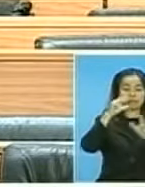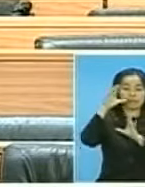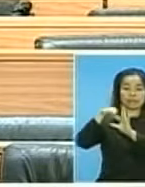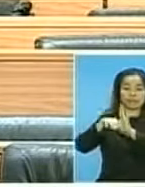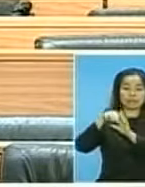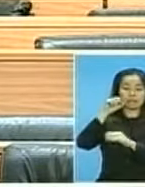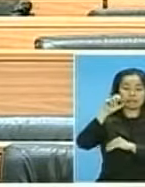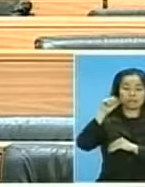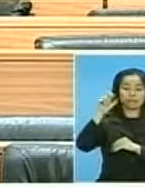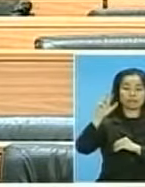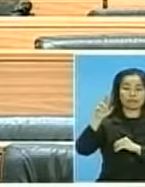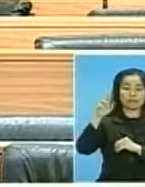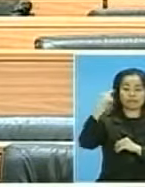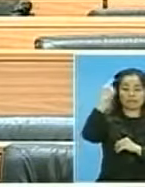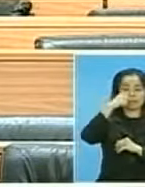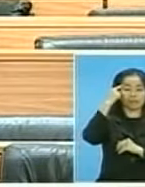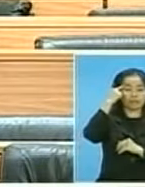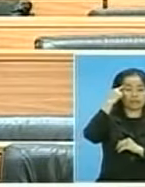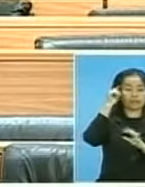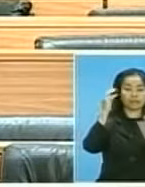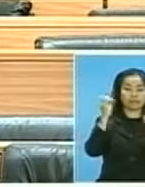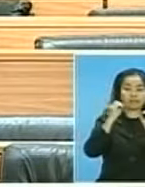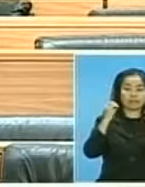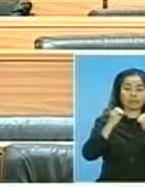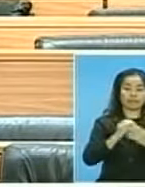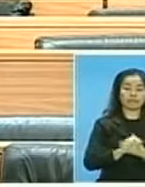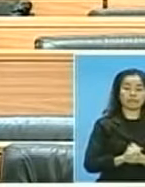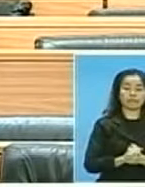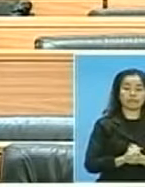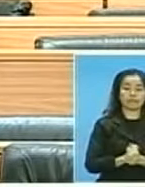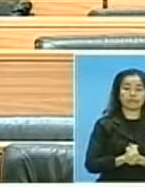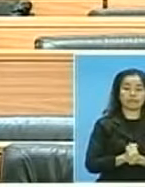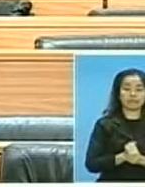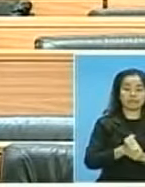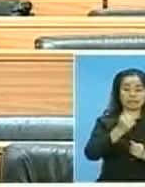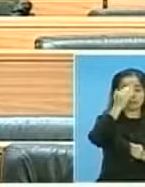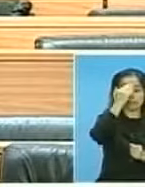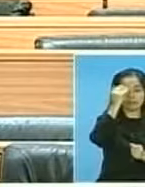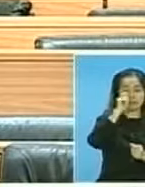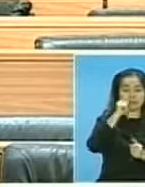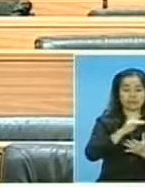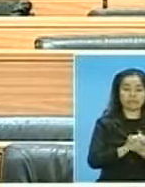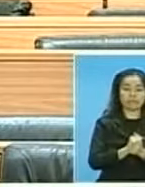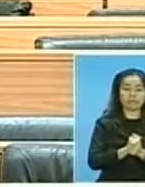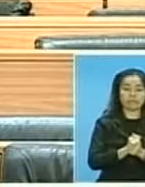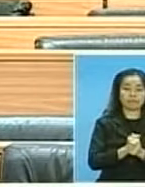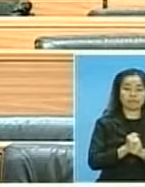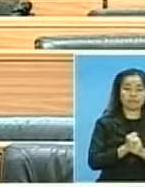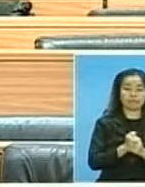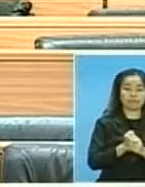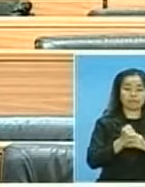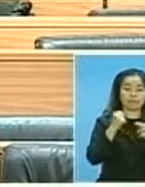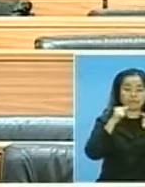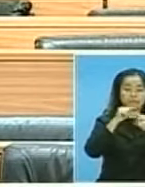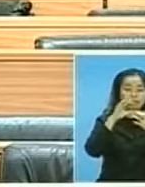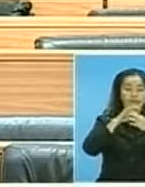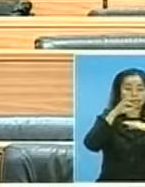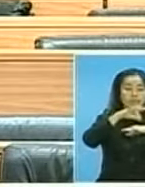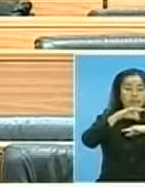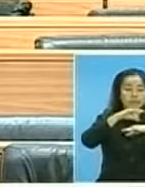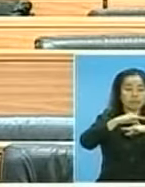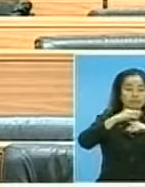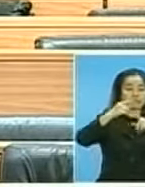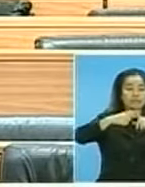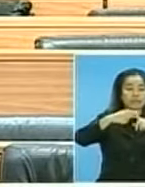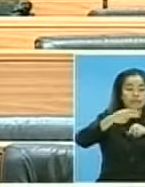ไปทำหน้าที่เป็นสมาชิกสภาร่างรัฐธรรมนูญหรอกครับเพราะ นั่นเป็นช่วงเป็นตำแหน่ง